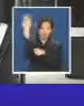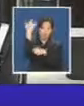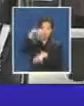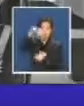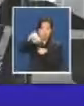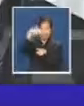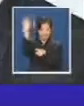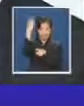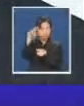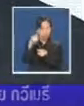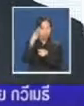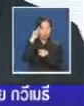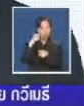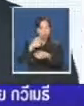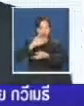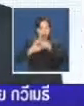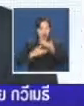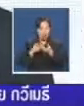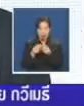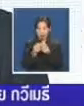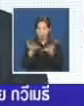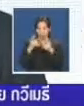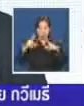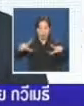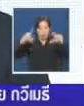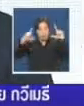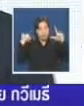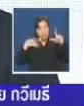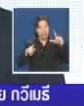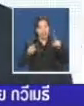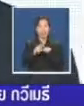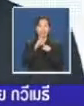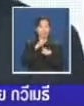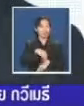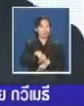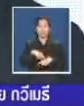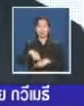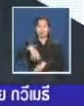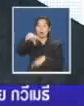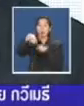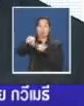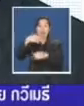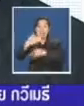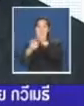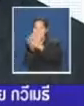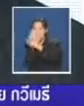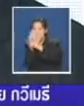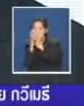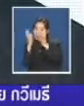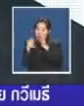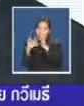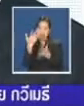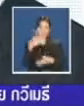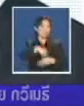ซึ่งมีชื่อเสียงนะครับว่าย่านนี้เป็นย่านที่ขายดอกไม้หญ้านี้เป็นเรื่องของผ้าเรื่องอะไรเนี่ยจะมีการจัด